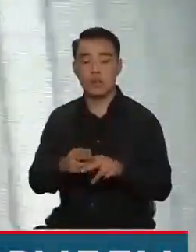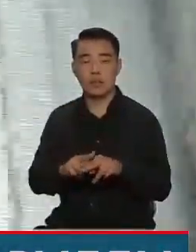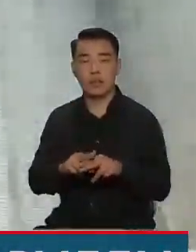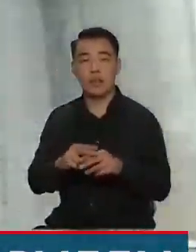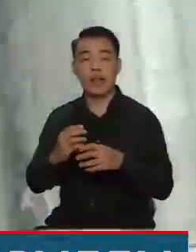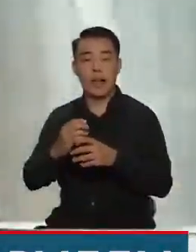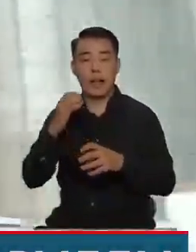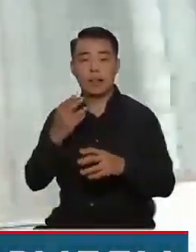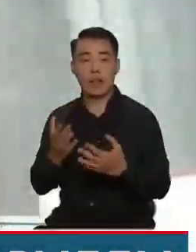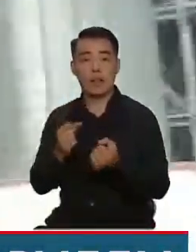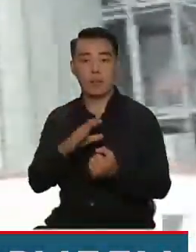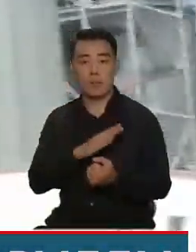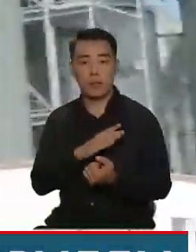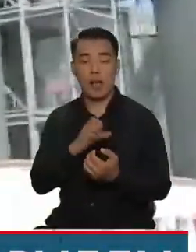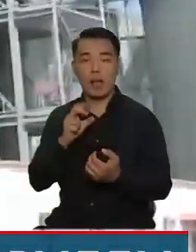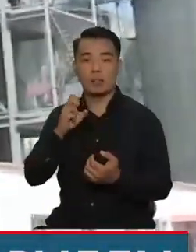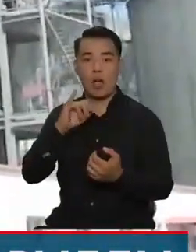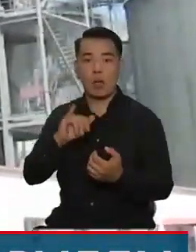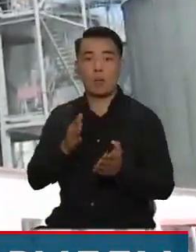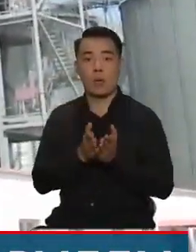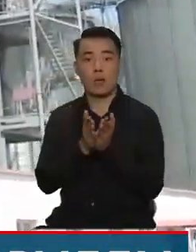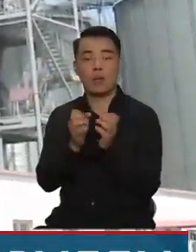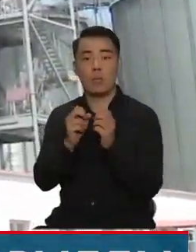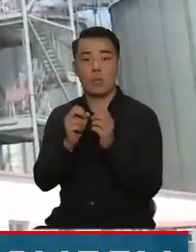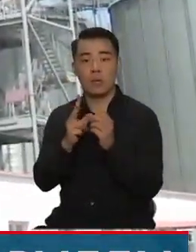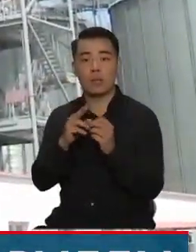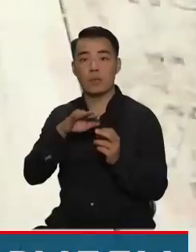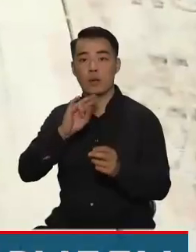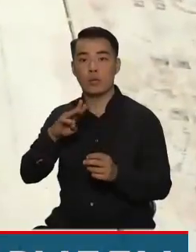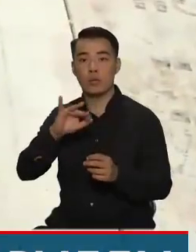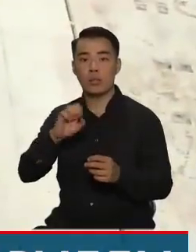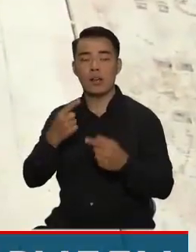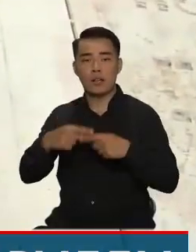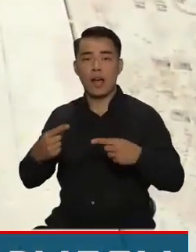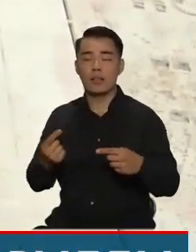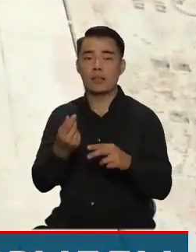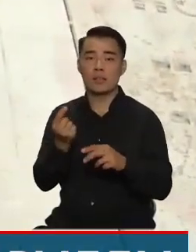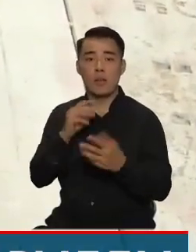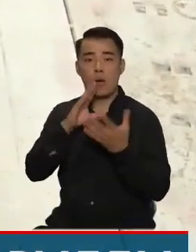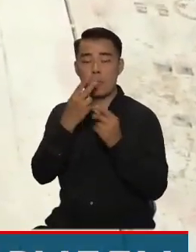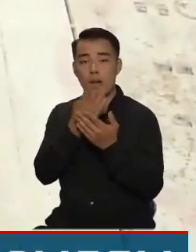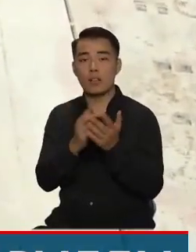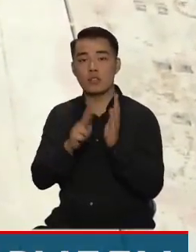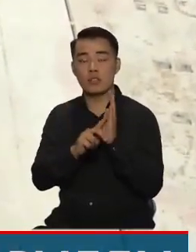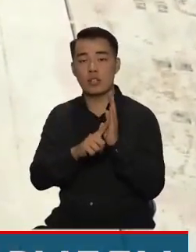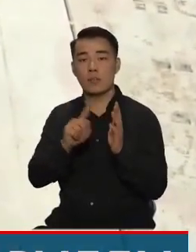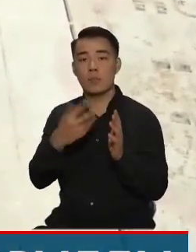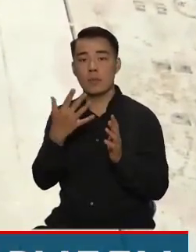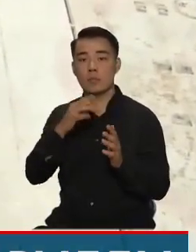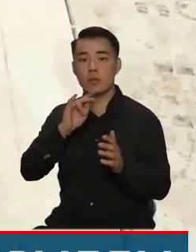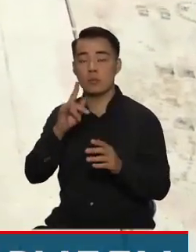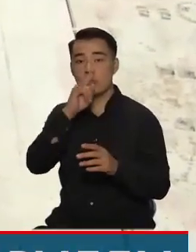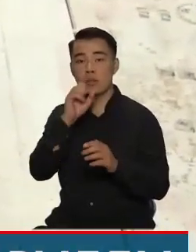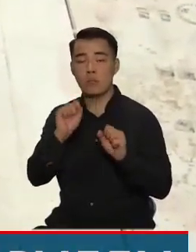13 мың контейнер қабылдаған. Ақтау порты жылына 12 миллион тонна түрлі жүк өңдеп, 7,5 миллион тоннаға дейін мұнай жөнелте